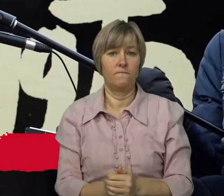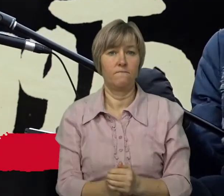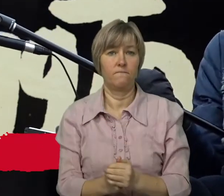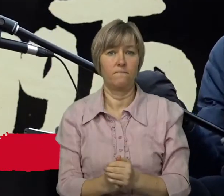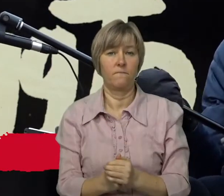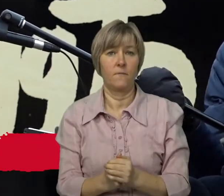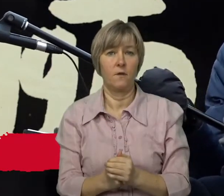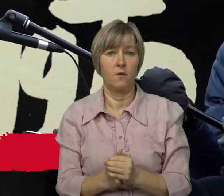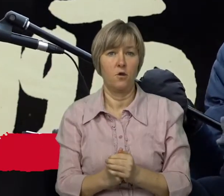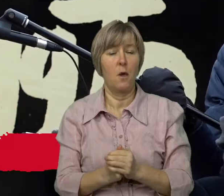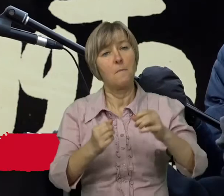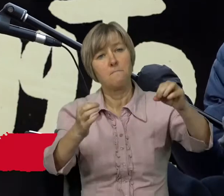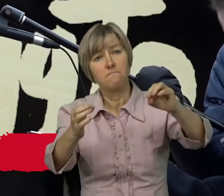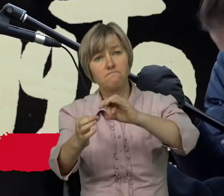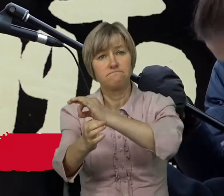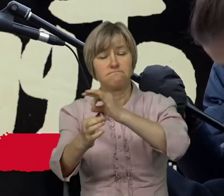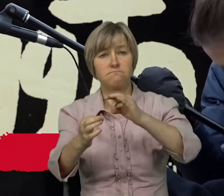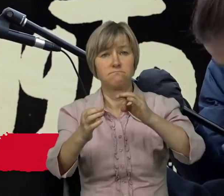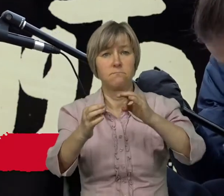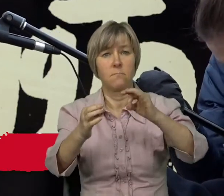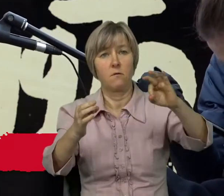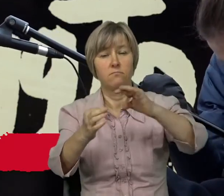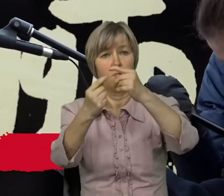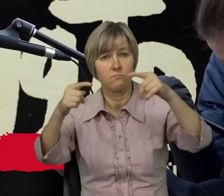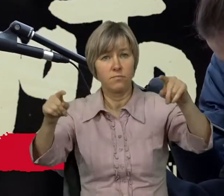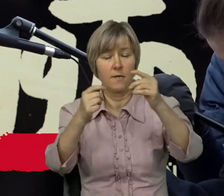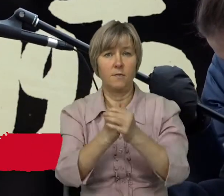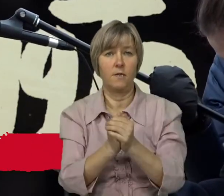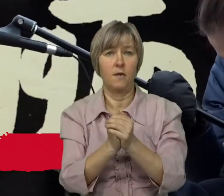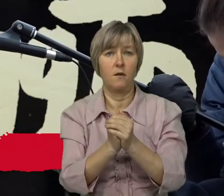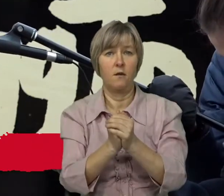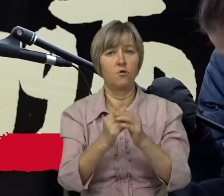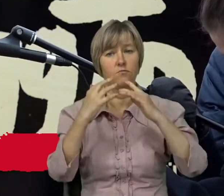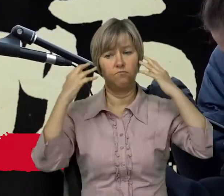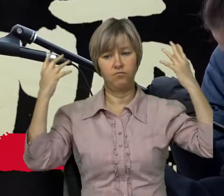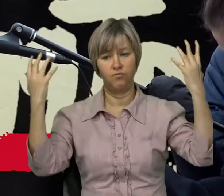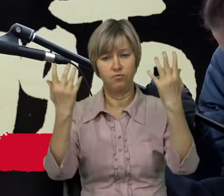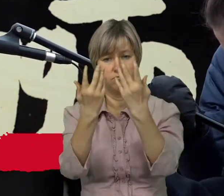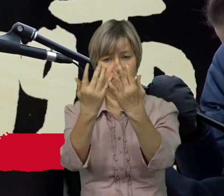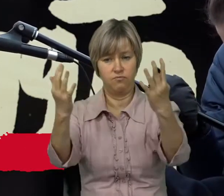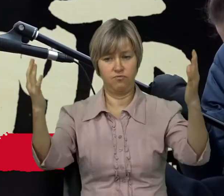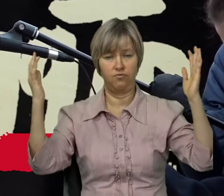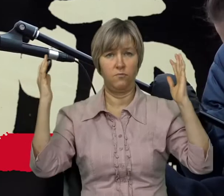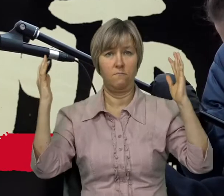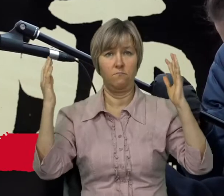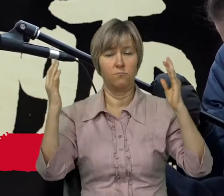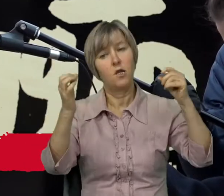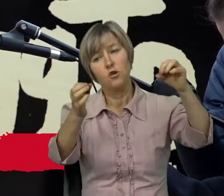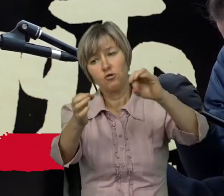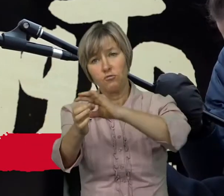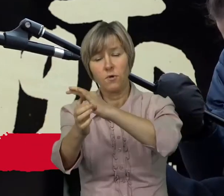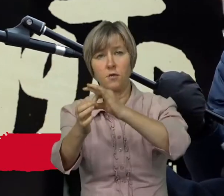Lakrimoza, to przypomnę, utwór na sopran, chór i orkiestrę symfoniczną. Podczas